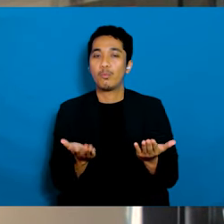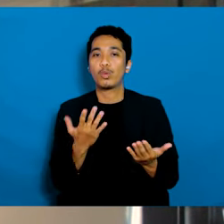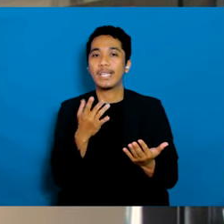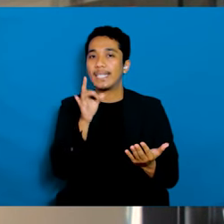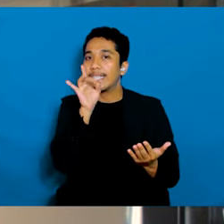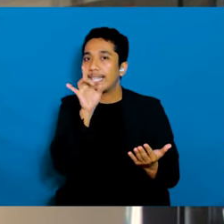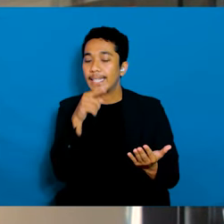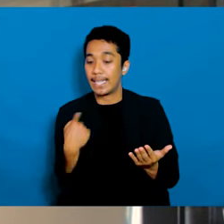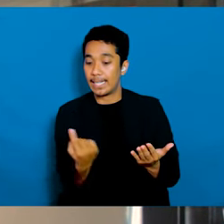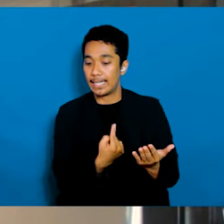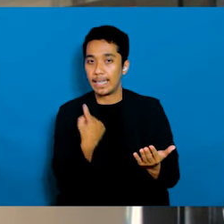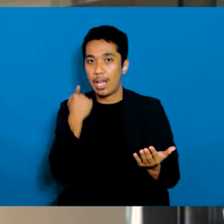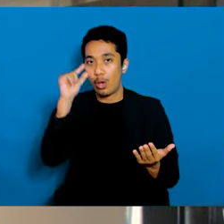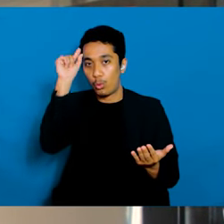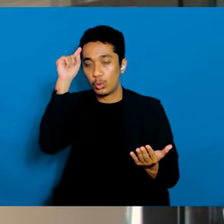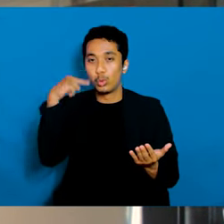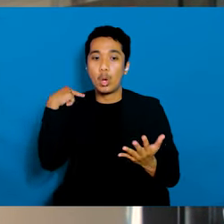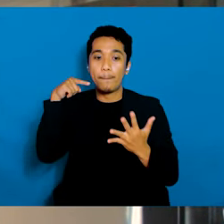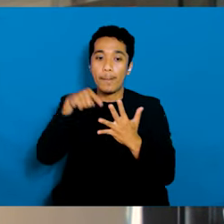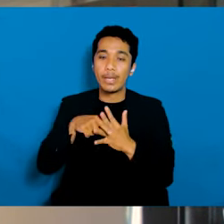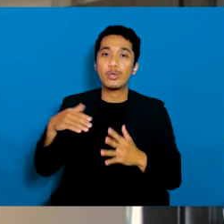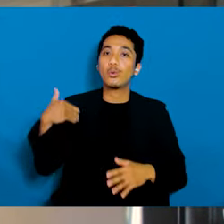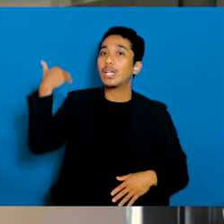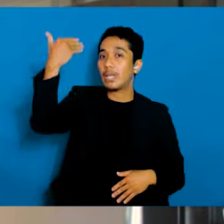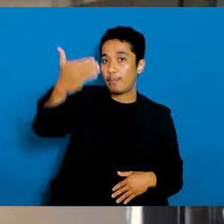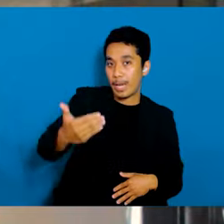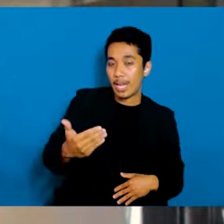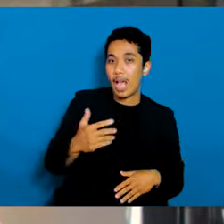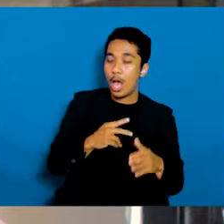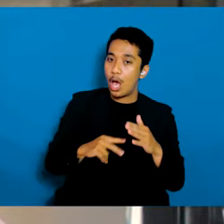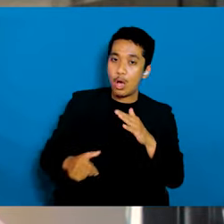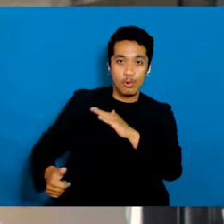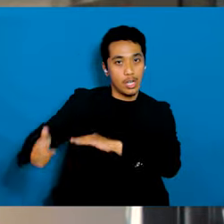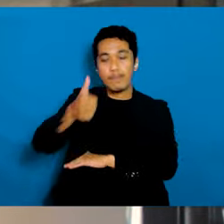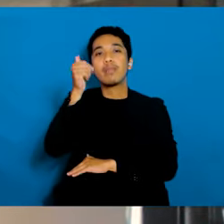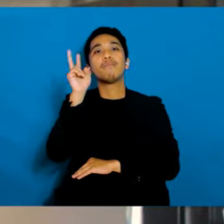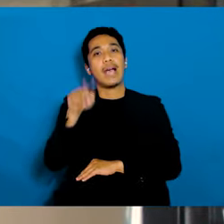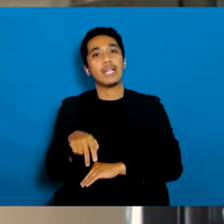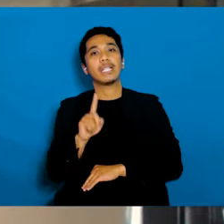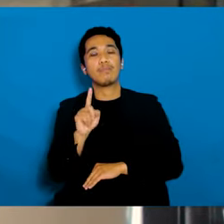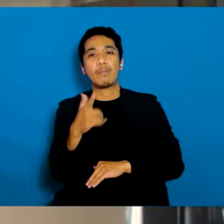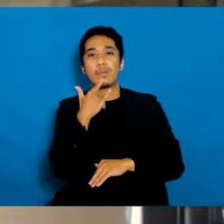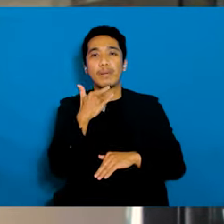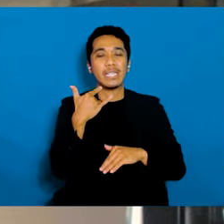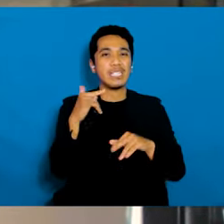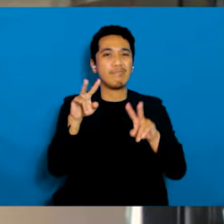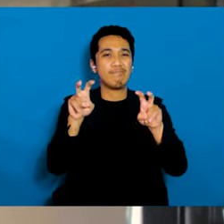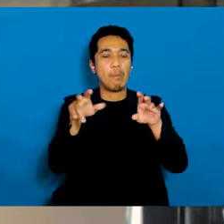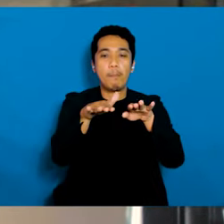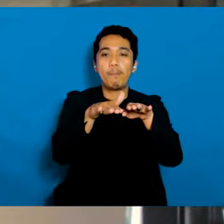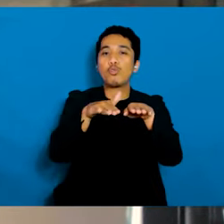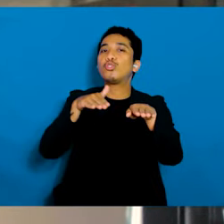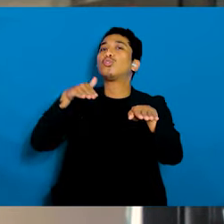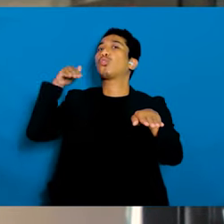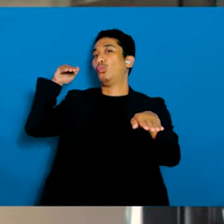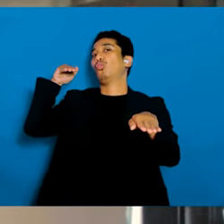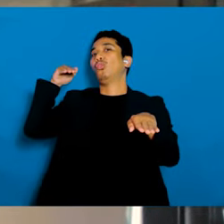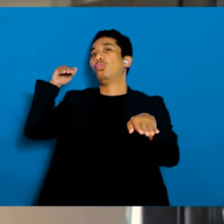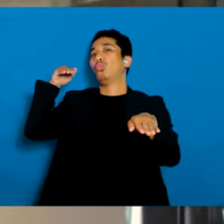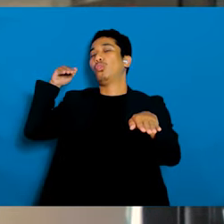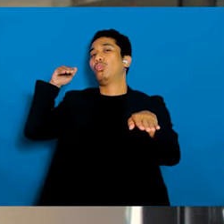menjadi apa namanya, kritikan kita untuk pemilu kedepannya mestinya harus lebih baik, karena ini saya kira mengalami